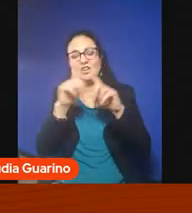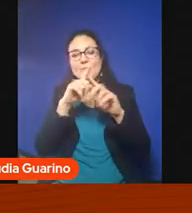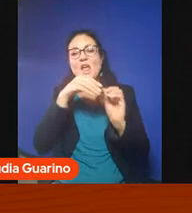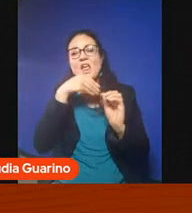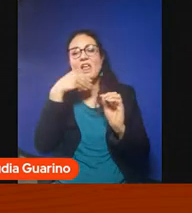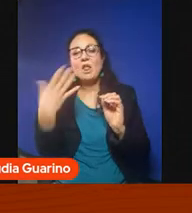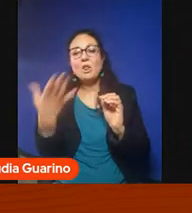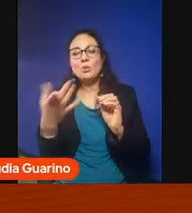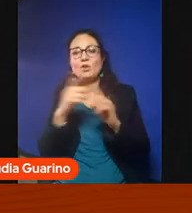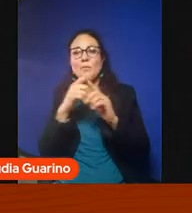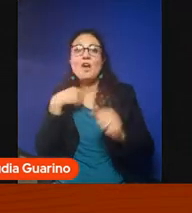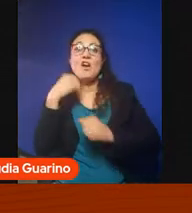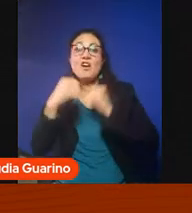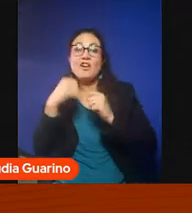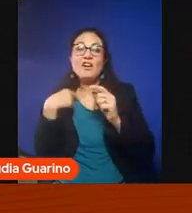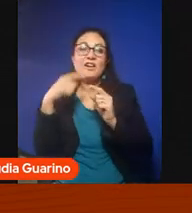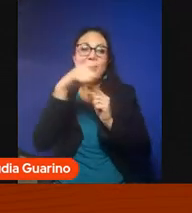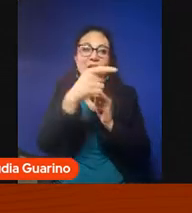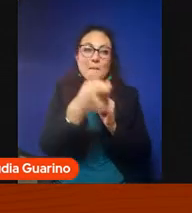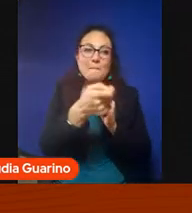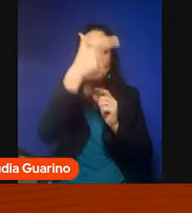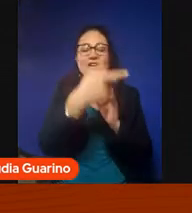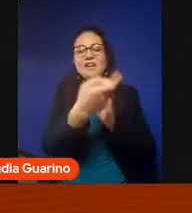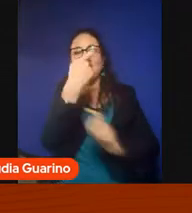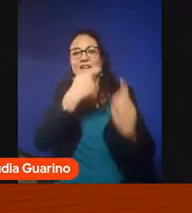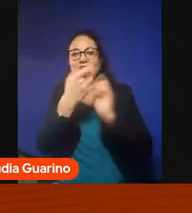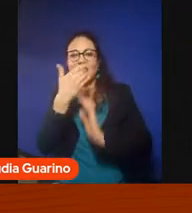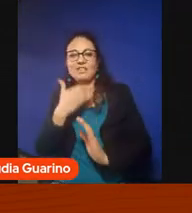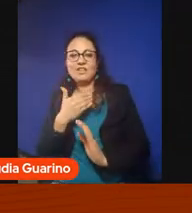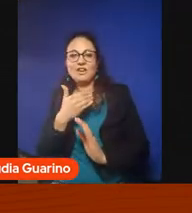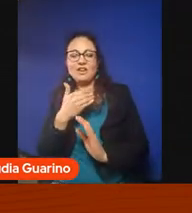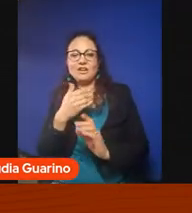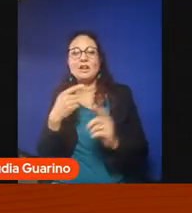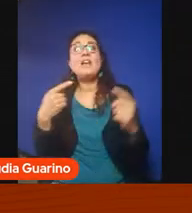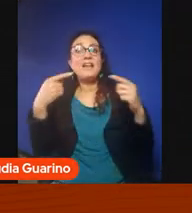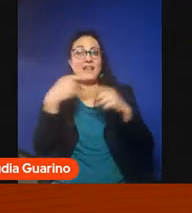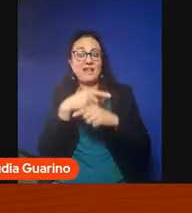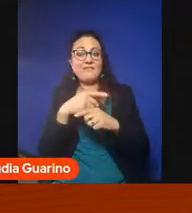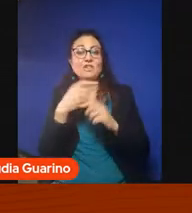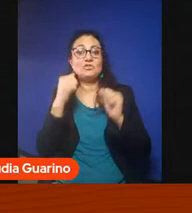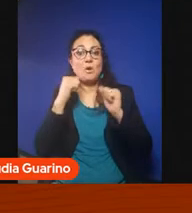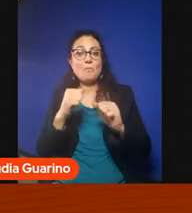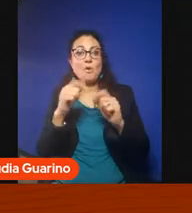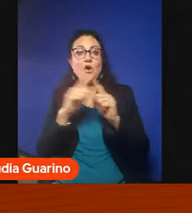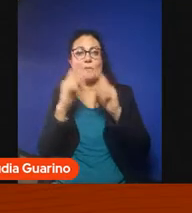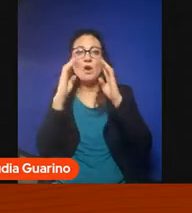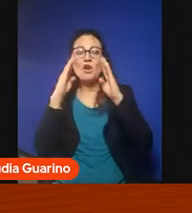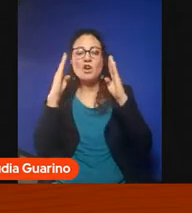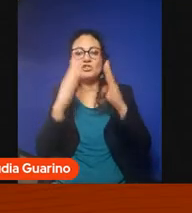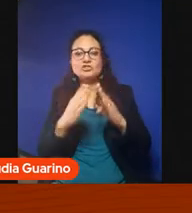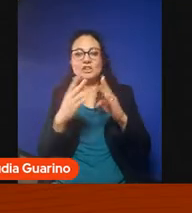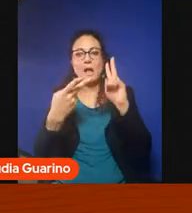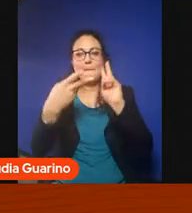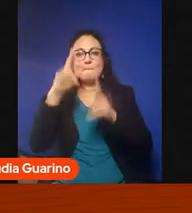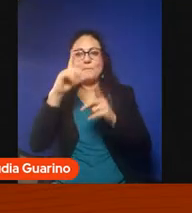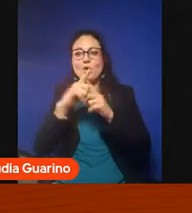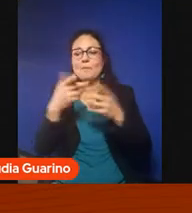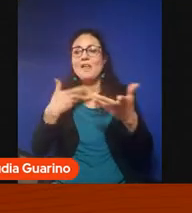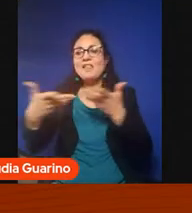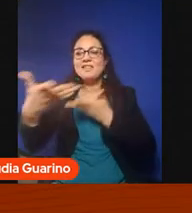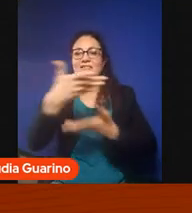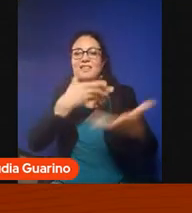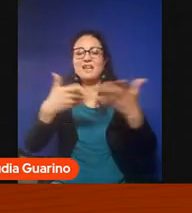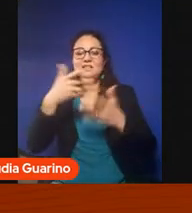mordi e fuggi, come dicevo prima, e invece magari concentrare più tempo sull'interazione tra le persone